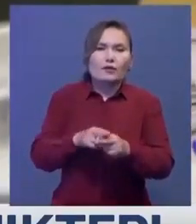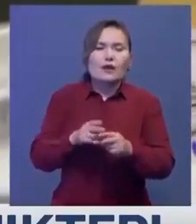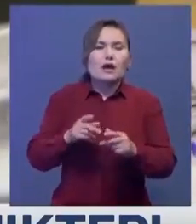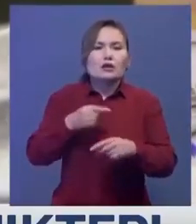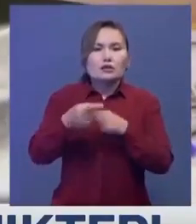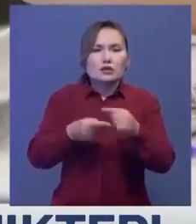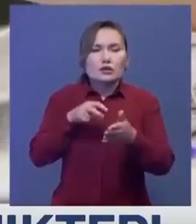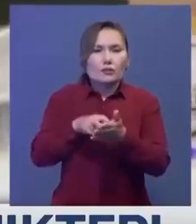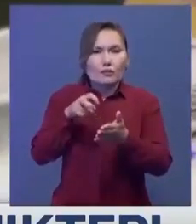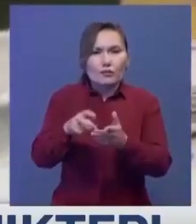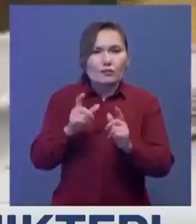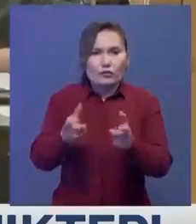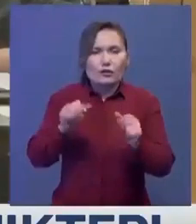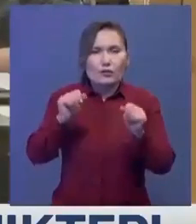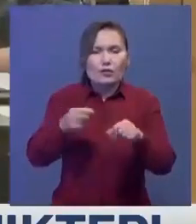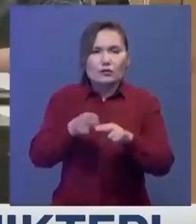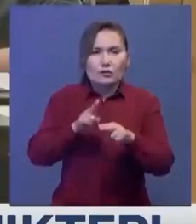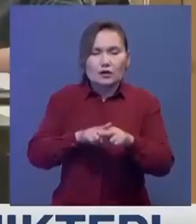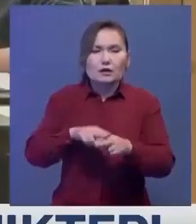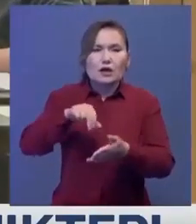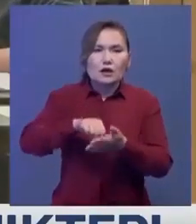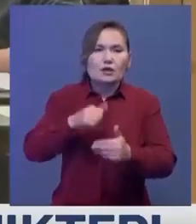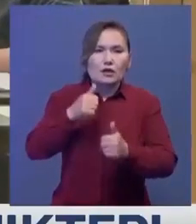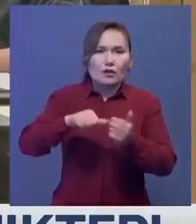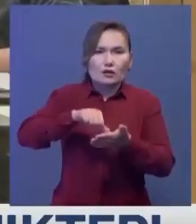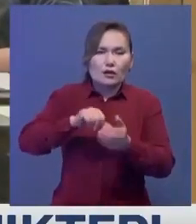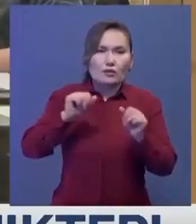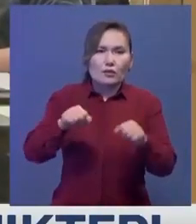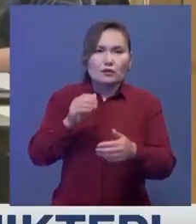бар. Бұдан бөлек сенім хат арқылы да сайлауға қатысу мүмкіндігі